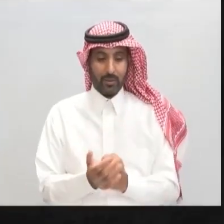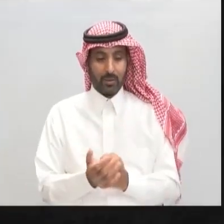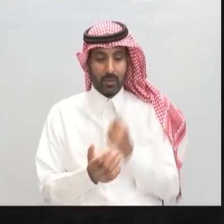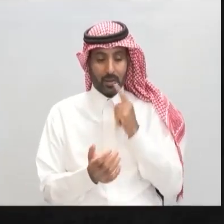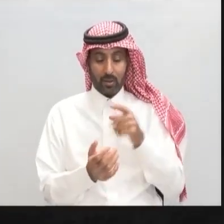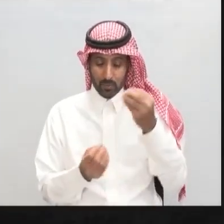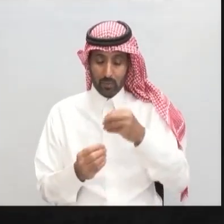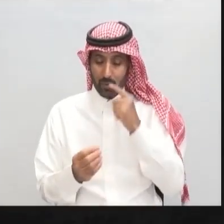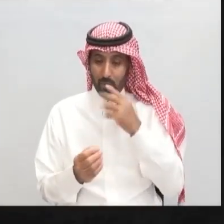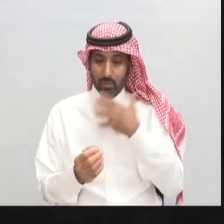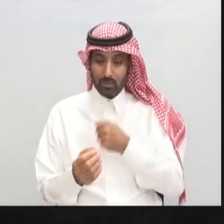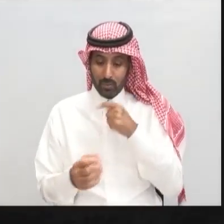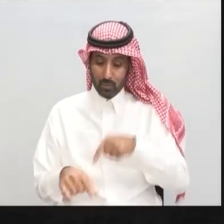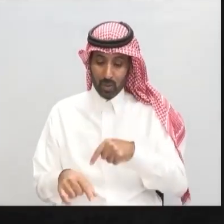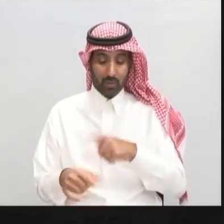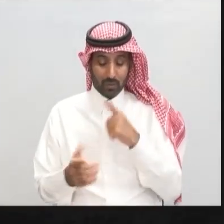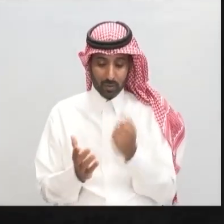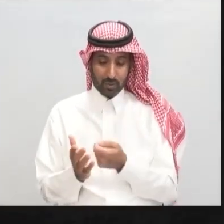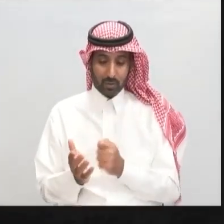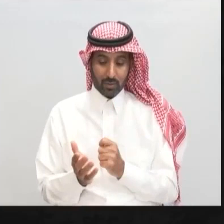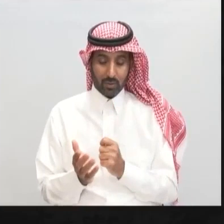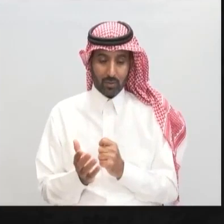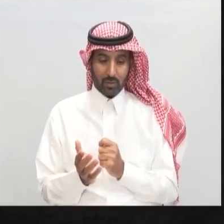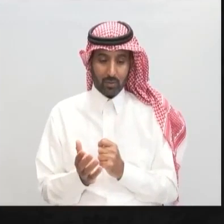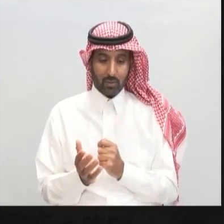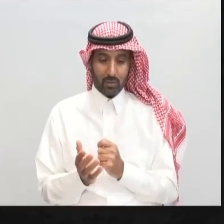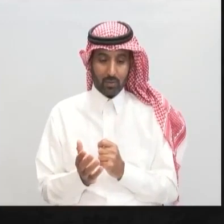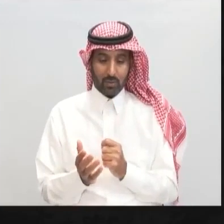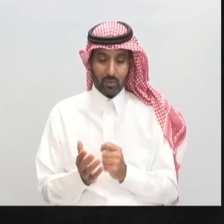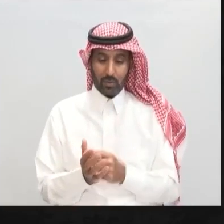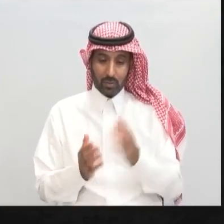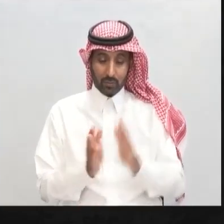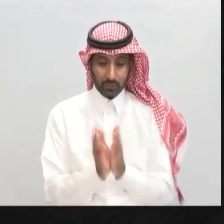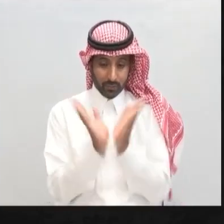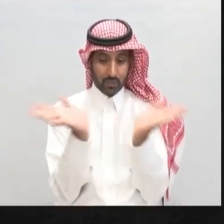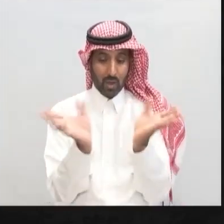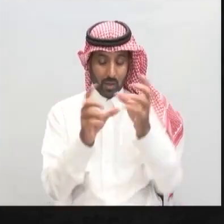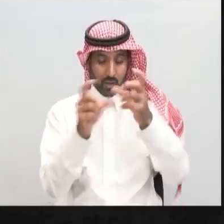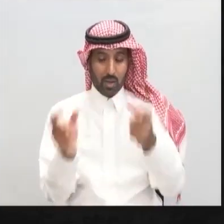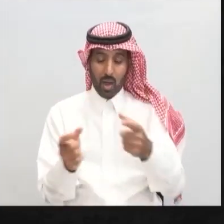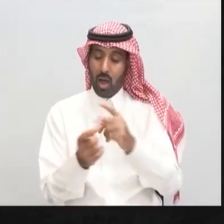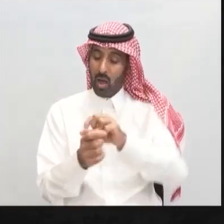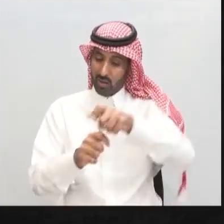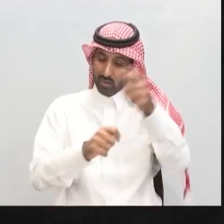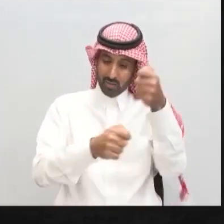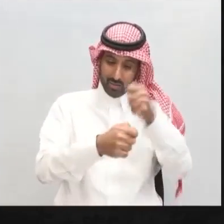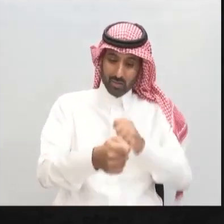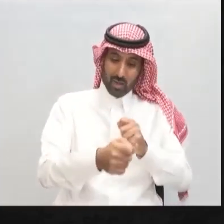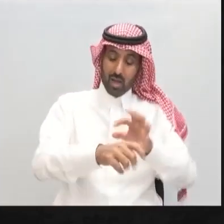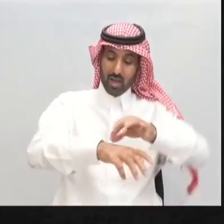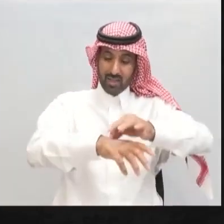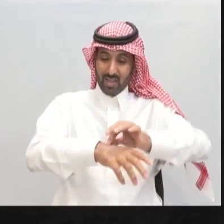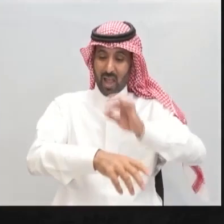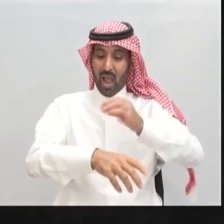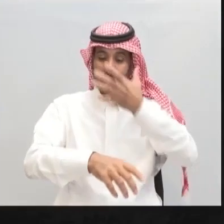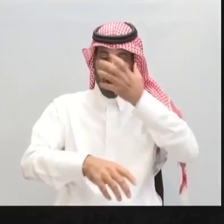المتوفره في عهد النبي عليه الصلاه والسلام هذه هي اما عسب النخل او اللحاف او الجلد او